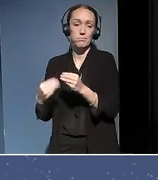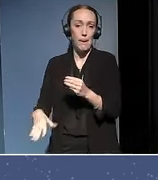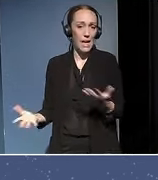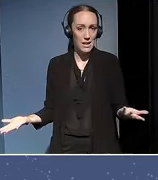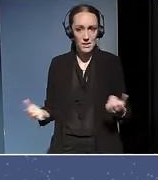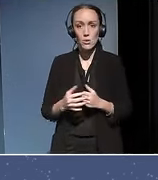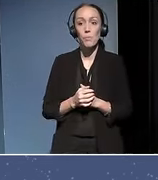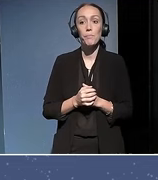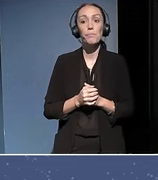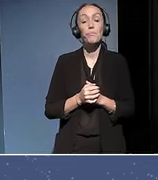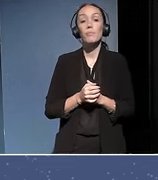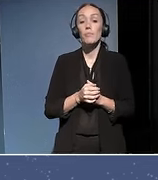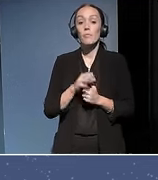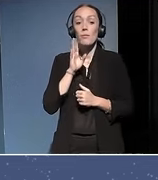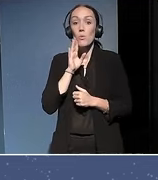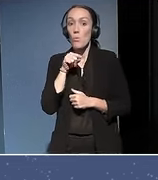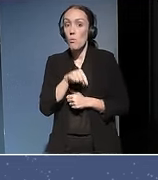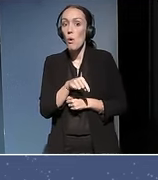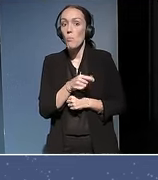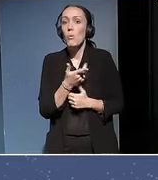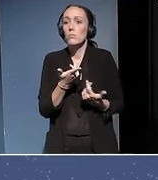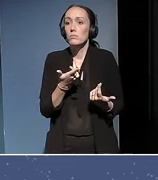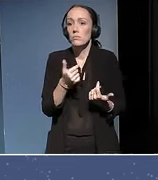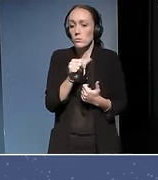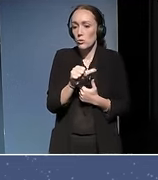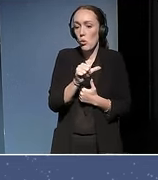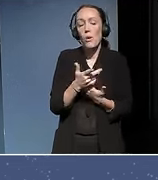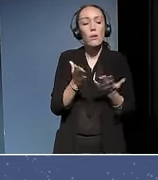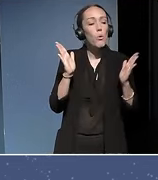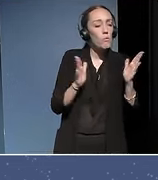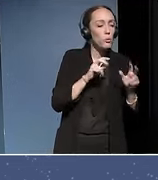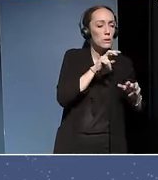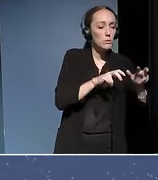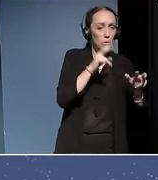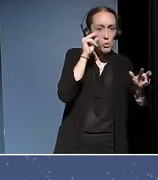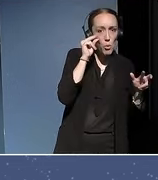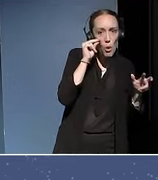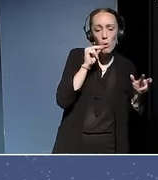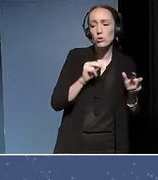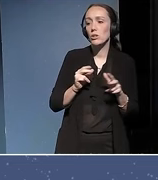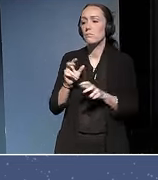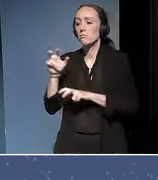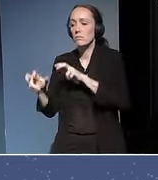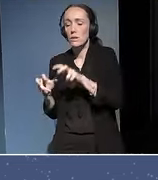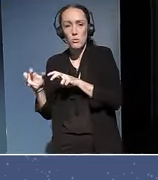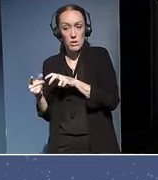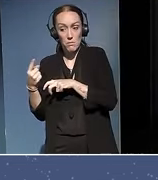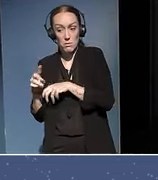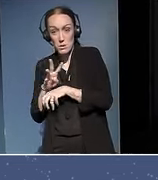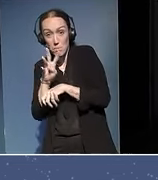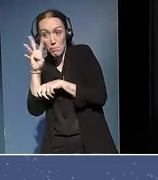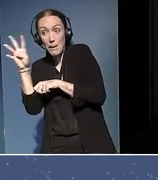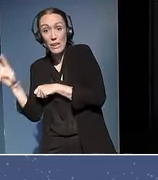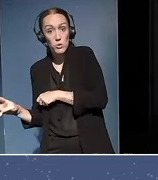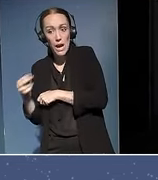basandosi un pochino su quelle che erano gli altri dinosauri quindi lo Spinosaurus egip iacus nome che prende appunto rettile con